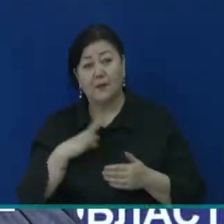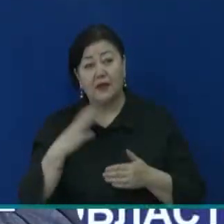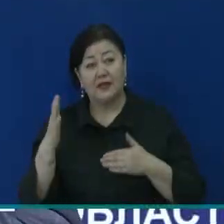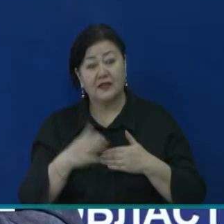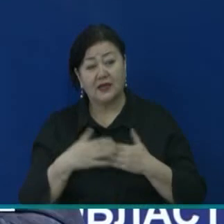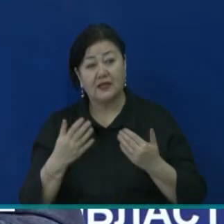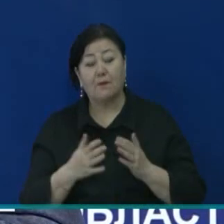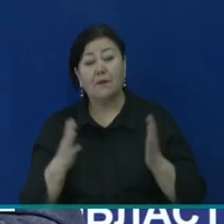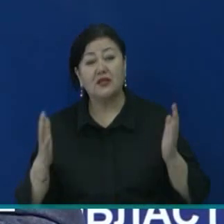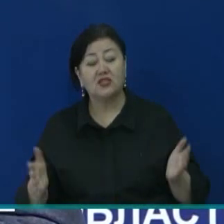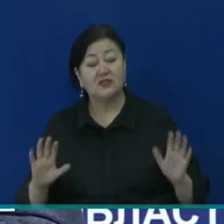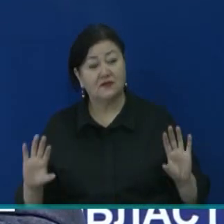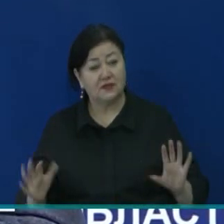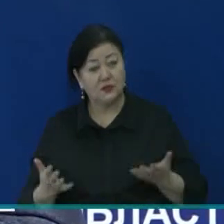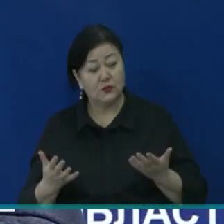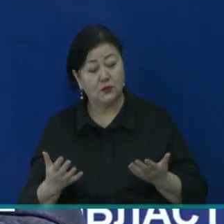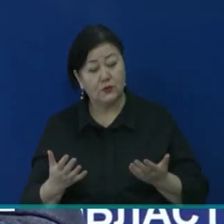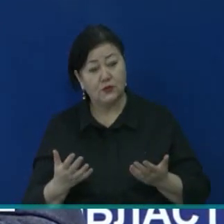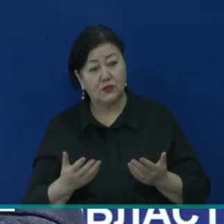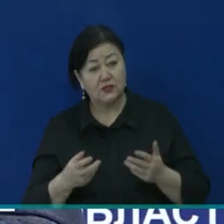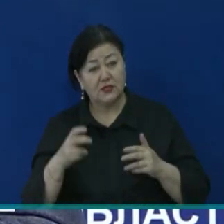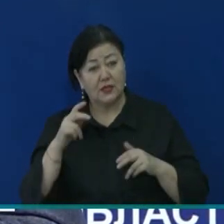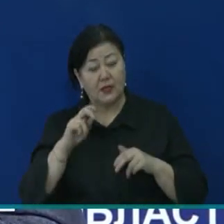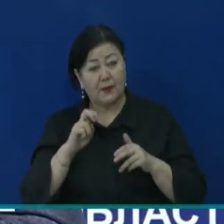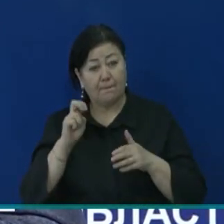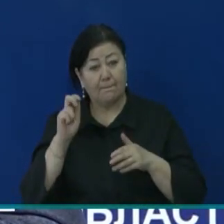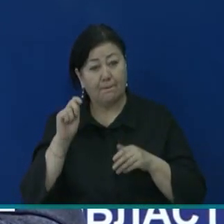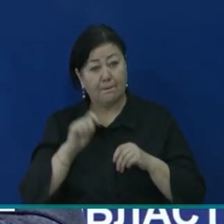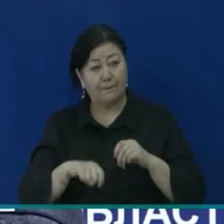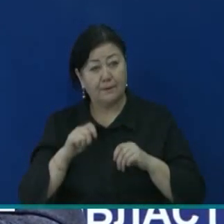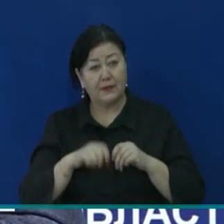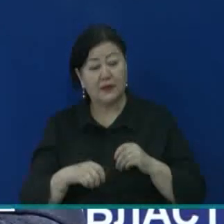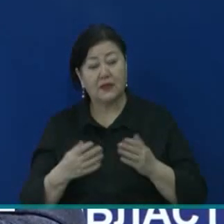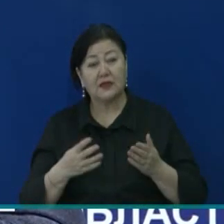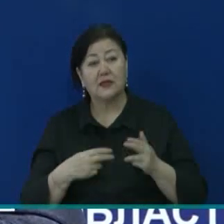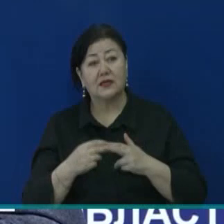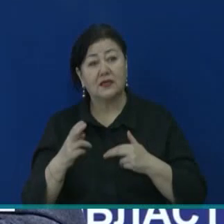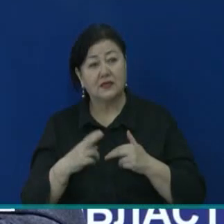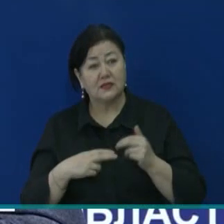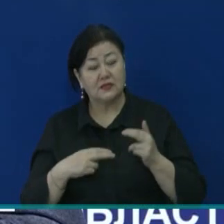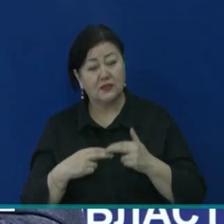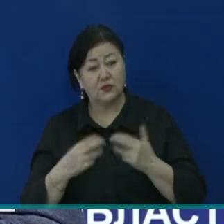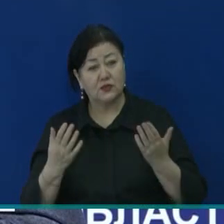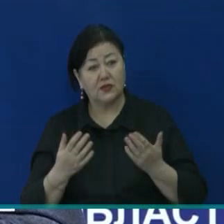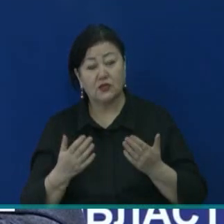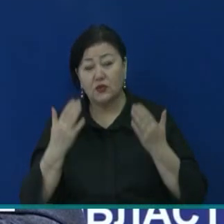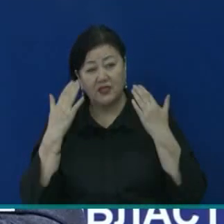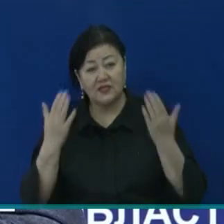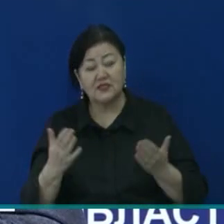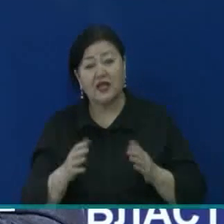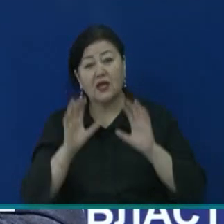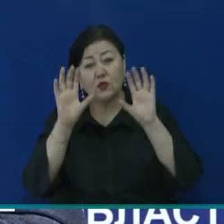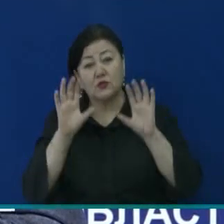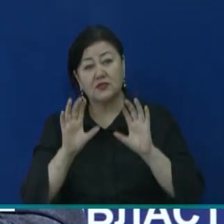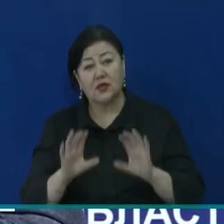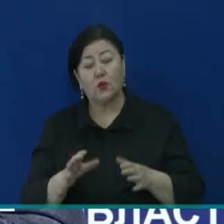в большинстве случаев субъектами строительства... Сараптама көрсеткенде заң бұзушылықтар көп жағдайда құрылыс субъектілердің салалық заңнаманы білмеуіне,